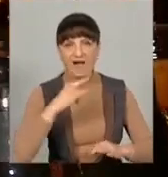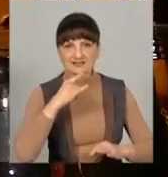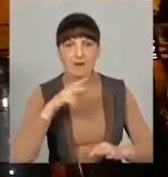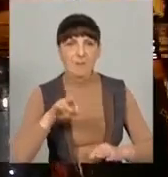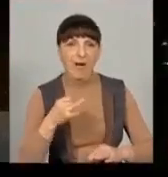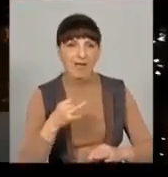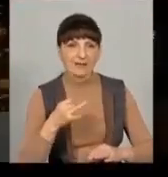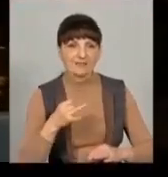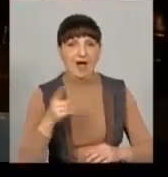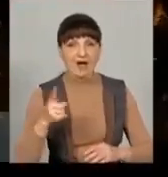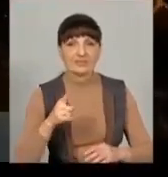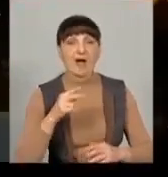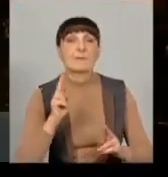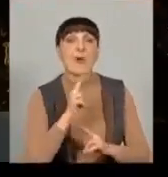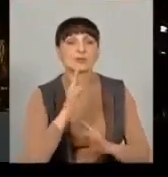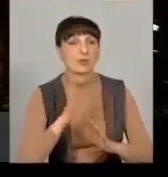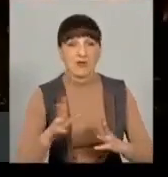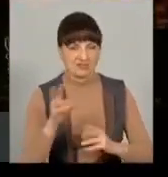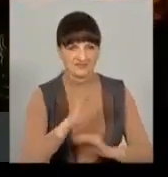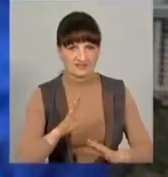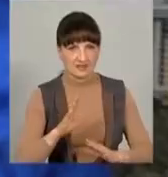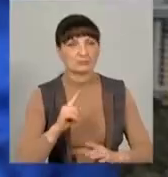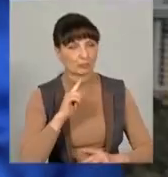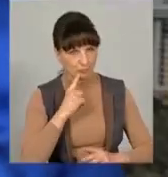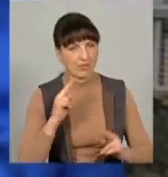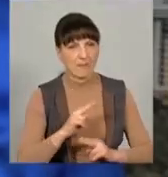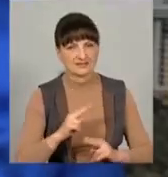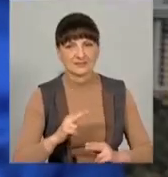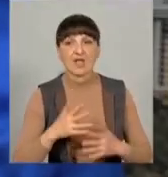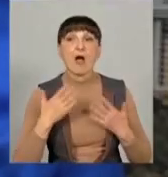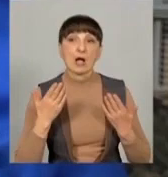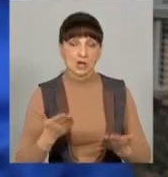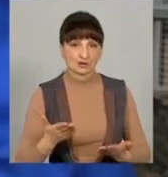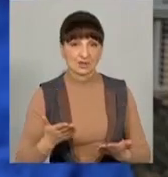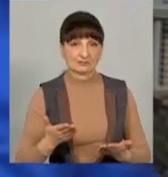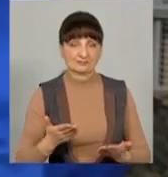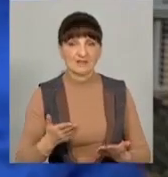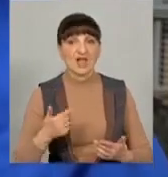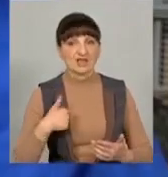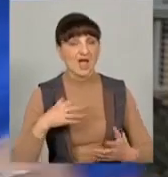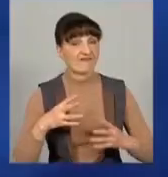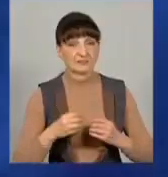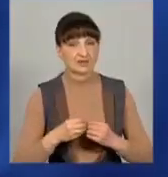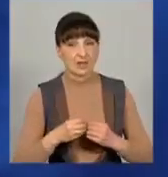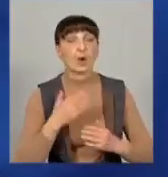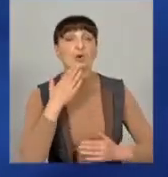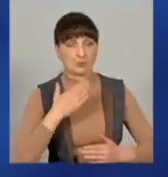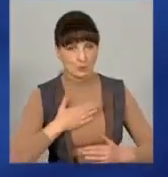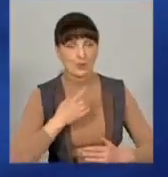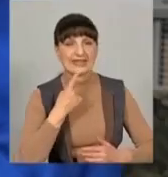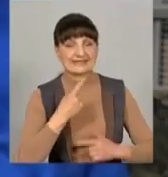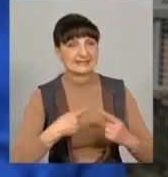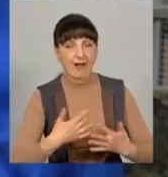Мукагали Макатаева исполнить под силу далеко не каждому. Конечно, я вообще люблю языки,